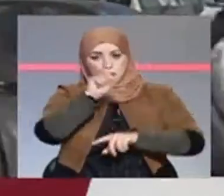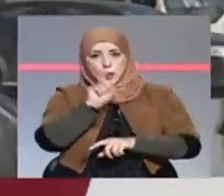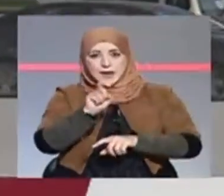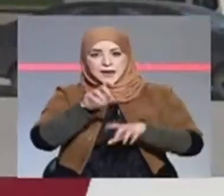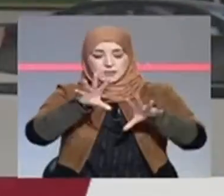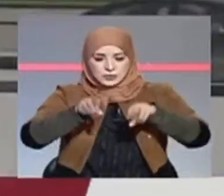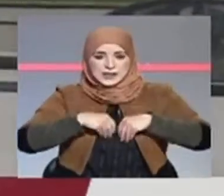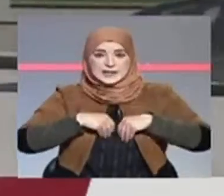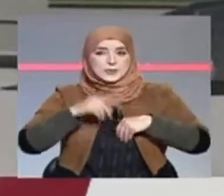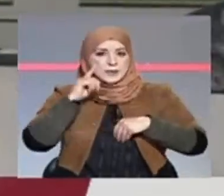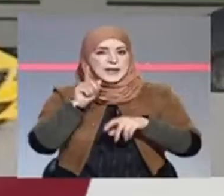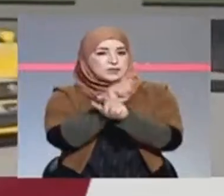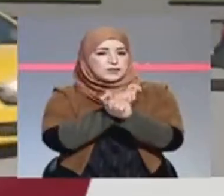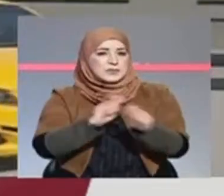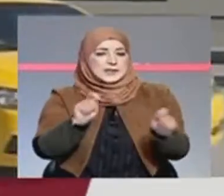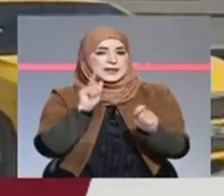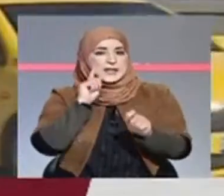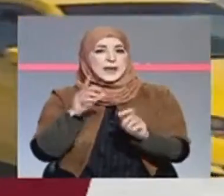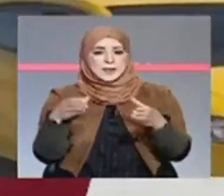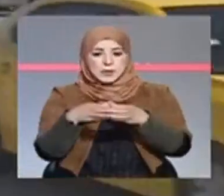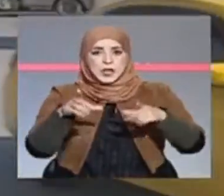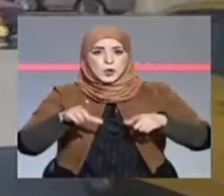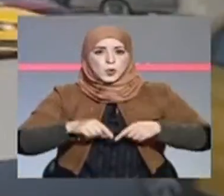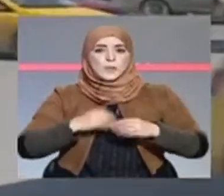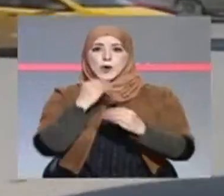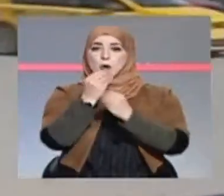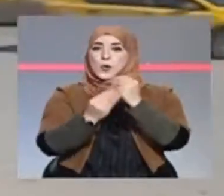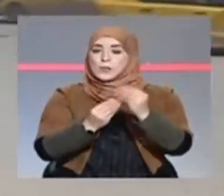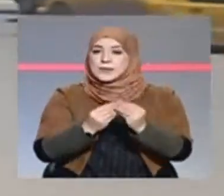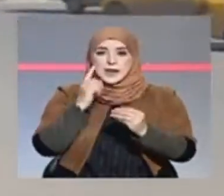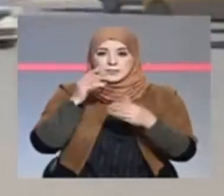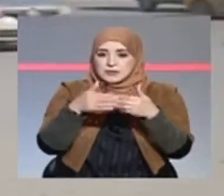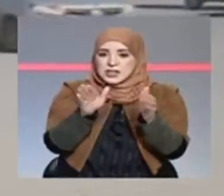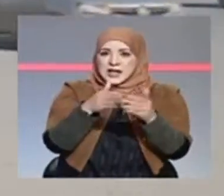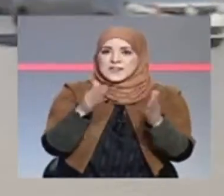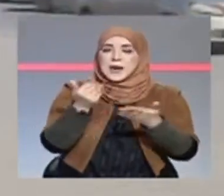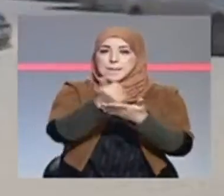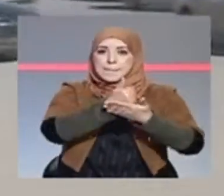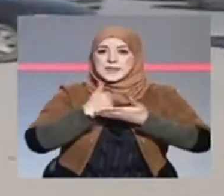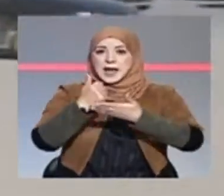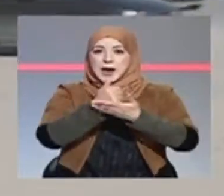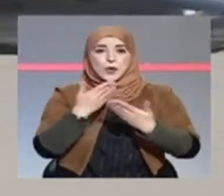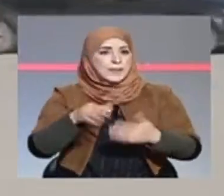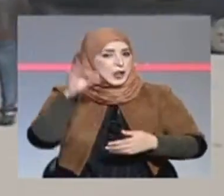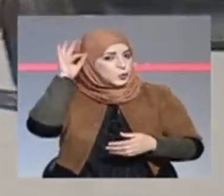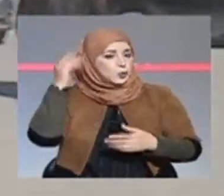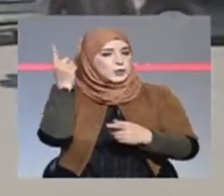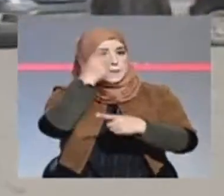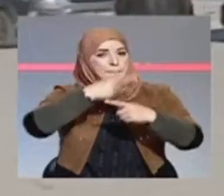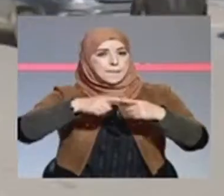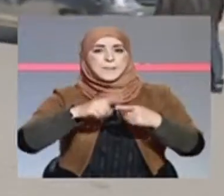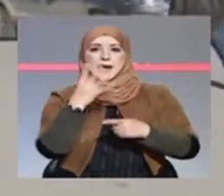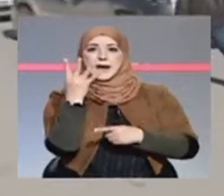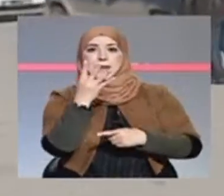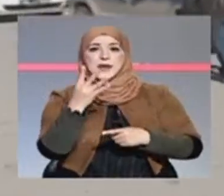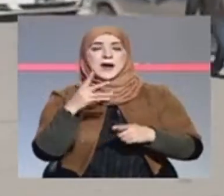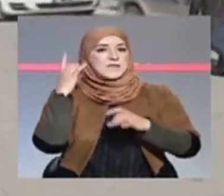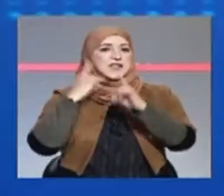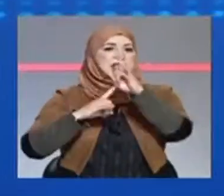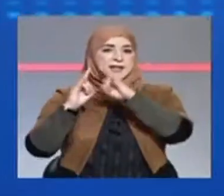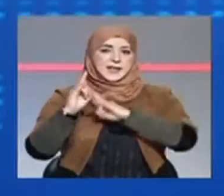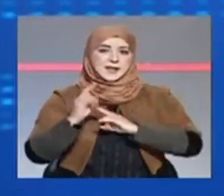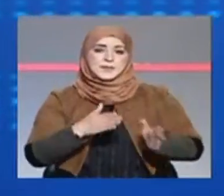المقدمه من الطرف الحكومي وهل سيفتح مجالات التعاون مع تونس للمره الرابعه في تاريخه